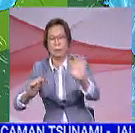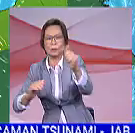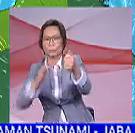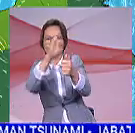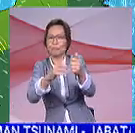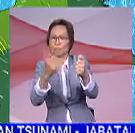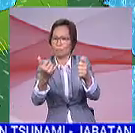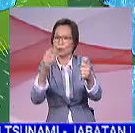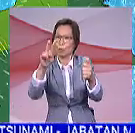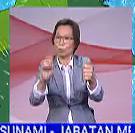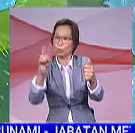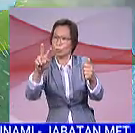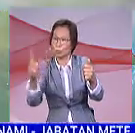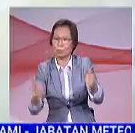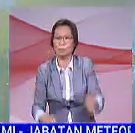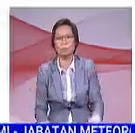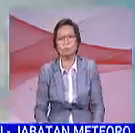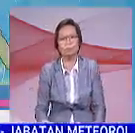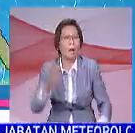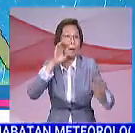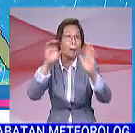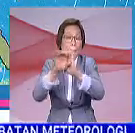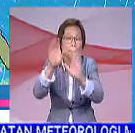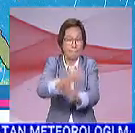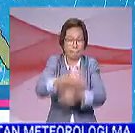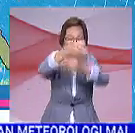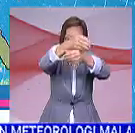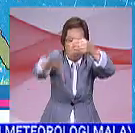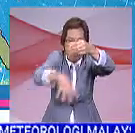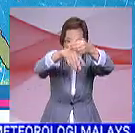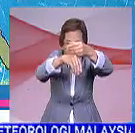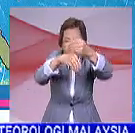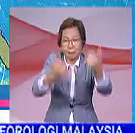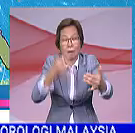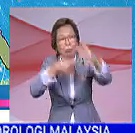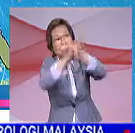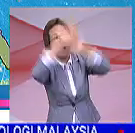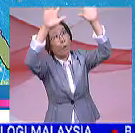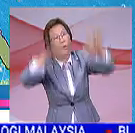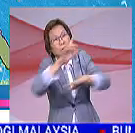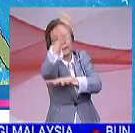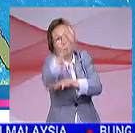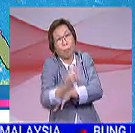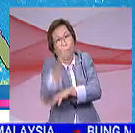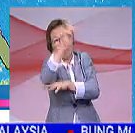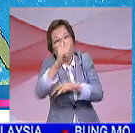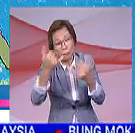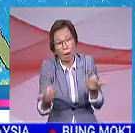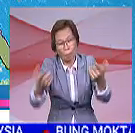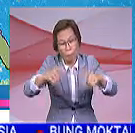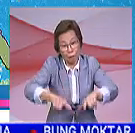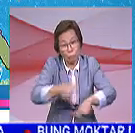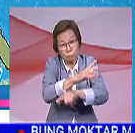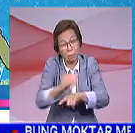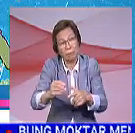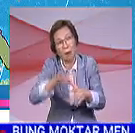10 Jun 2021. Baiklah, berdasarkan paparan Gemerada, pada ketika ini seperti diramalkan, hujan berserta ribut petir kini sedang berlaku